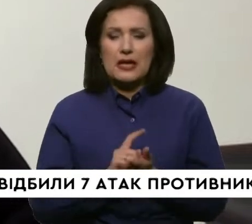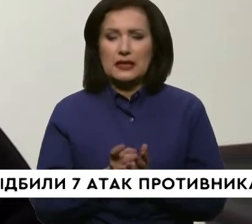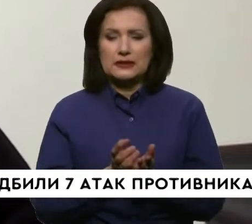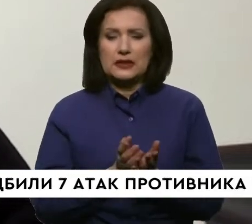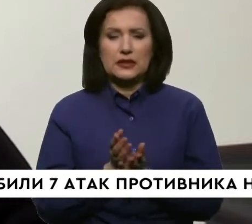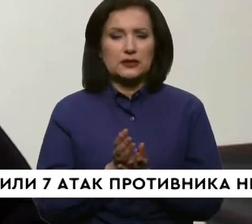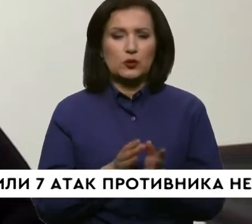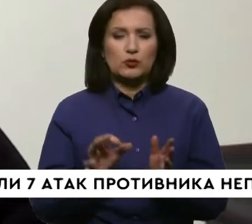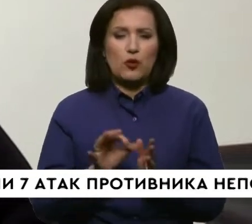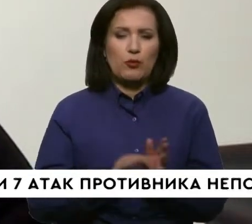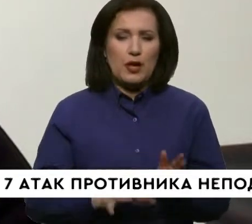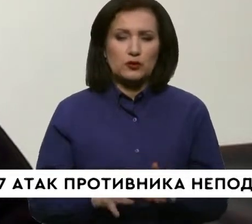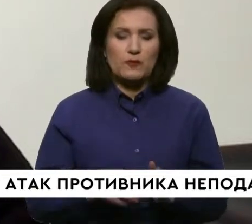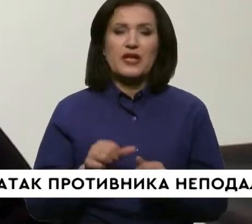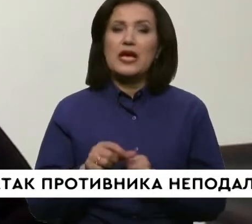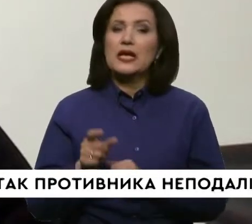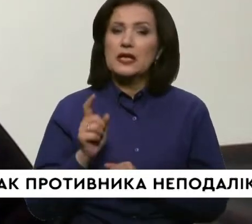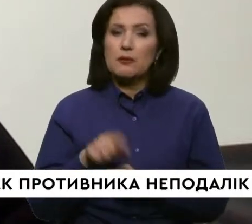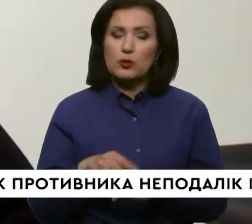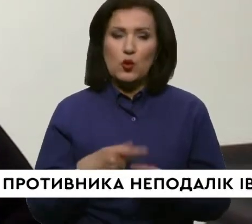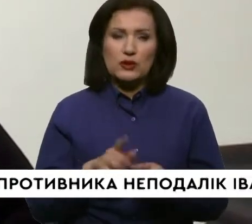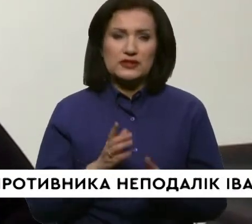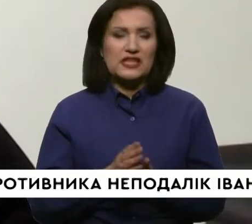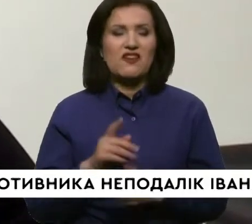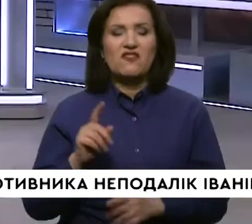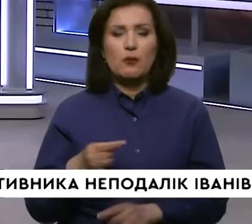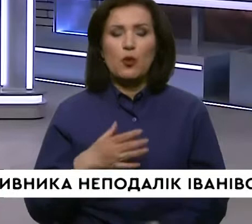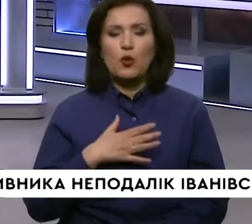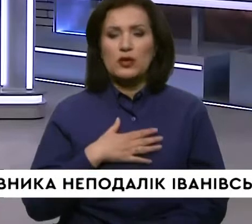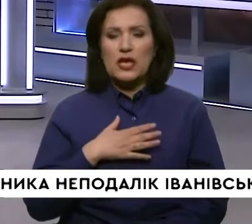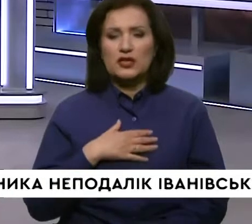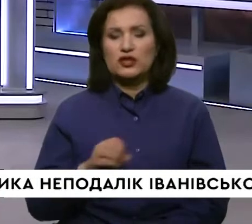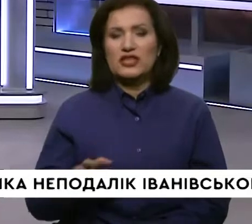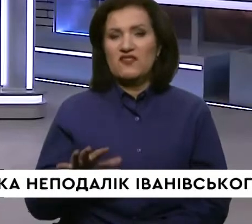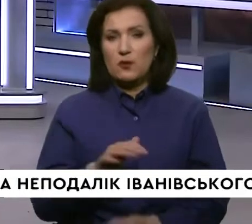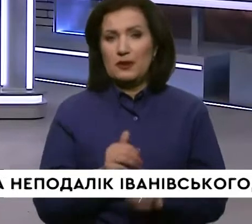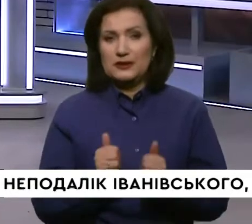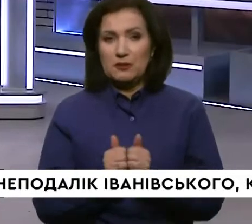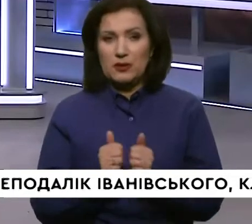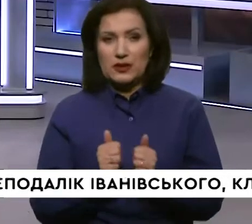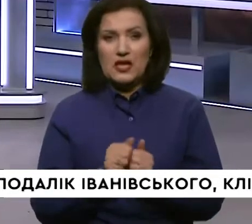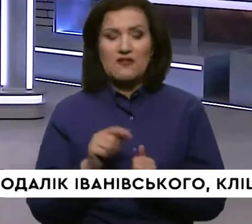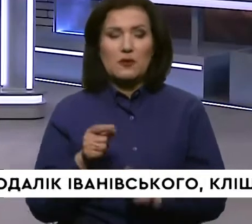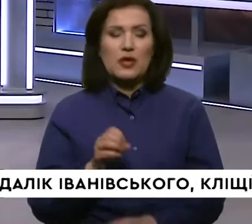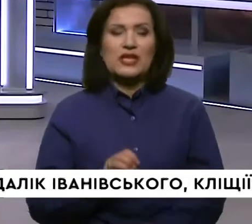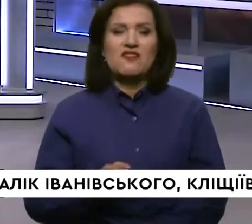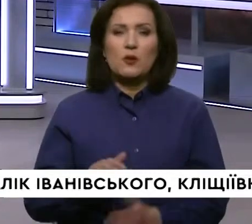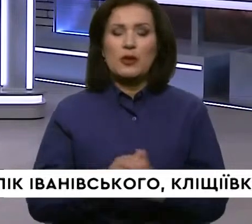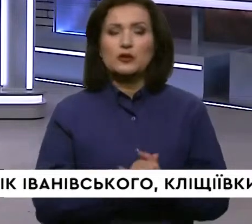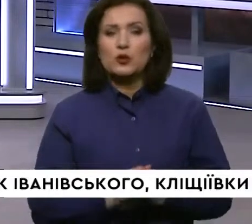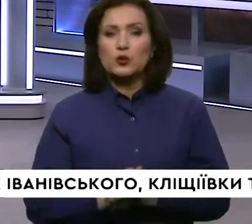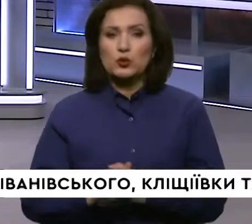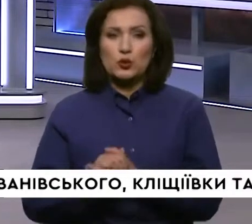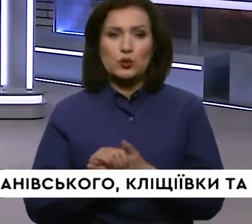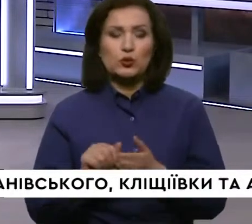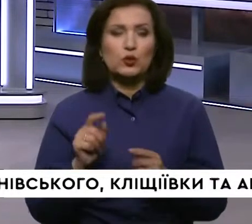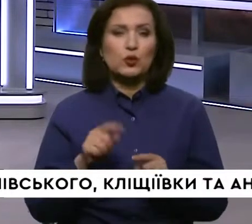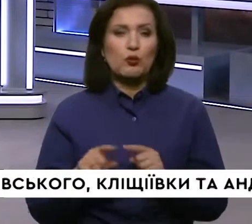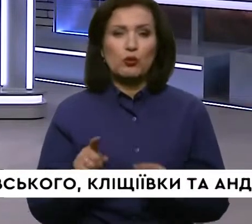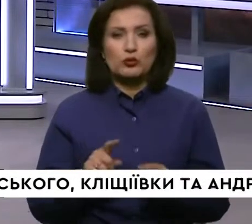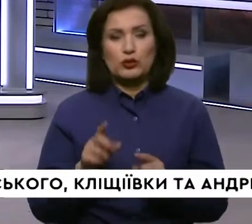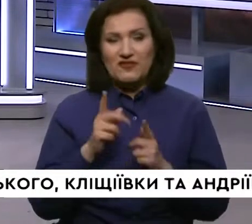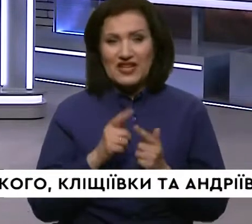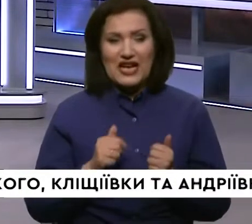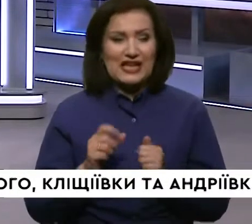екстрених служб одразу. Крім того, це є вимогою наших європейських партнерів, вимогою Європейського Союзу, тому що